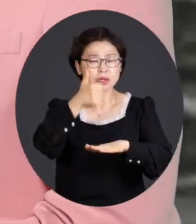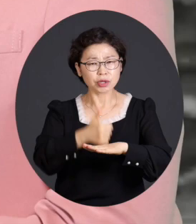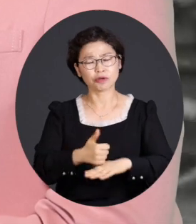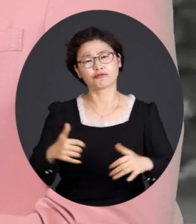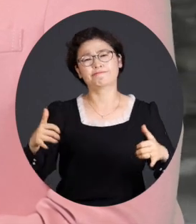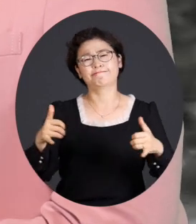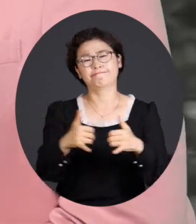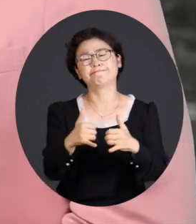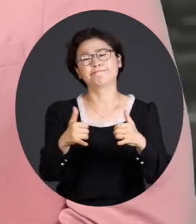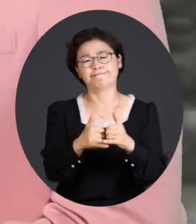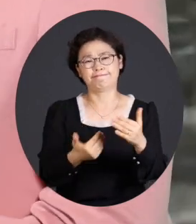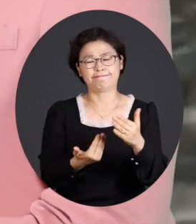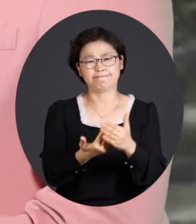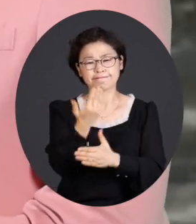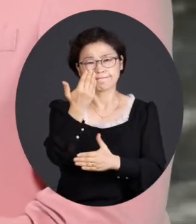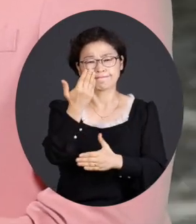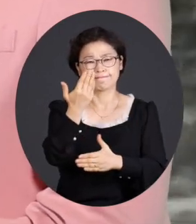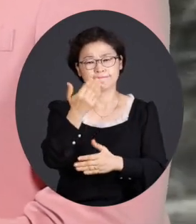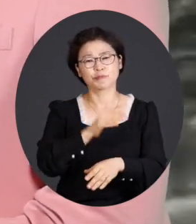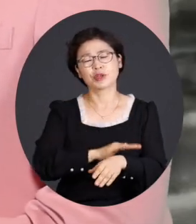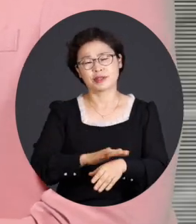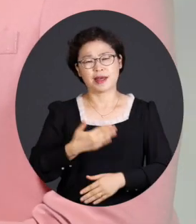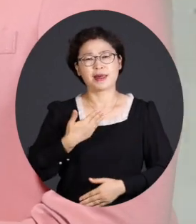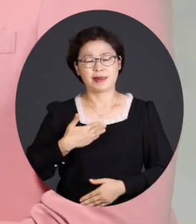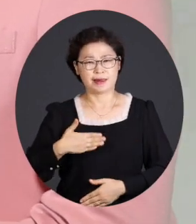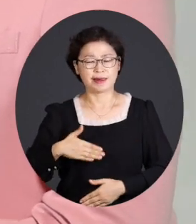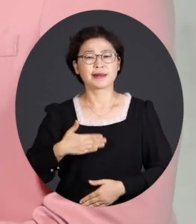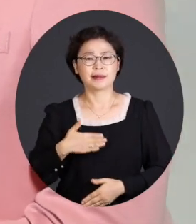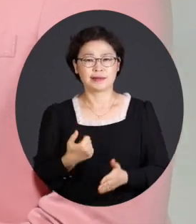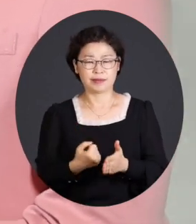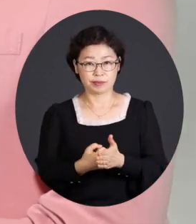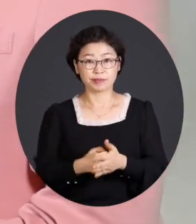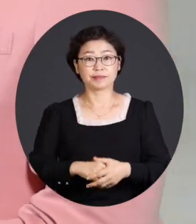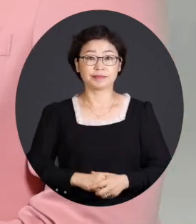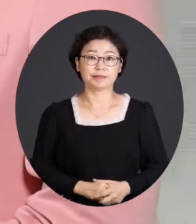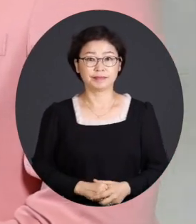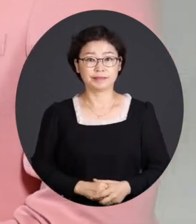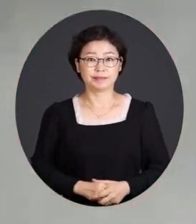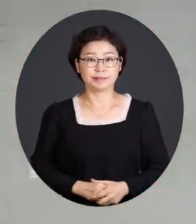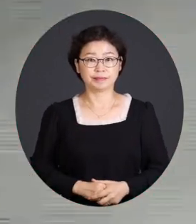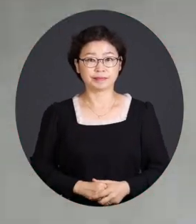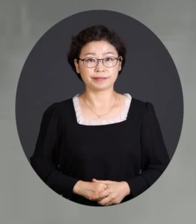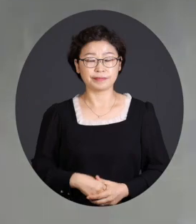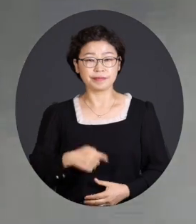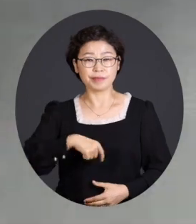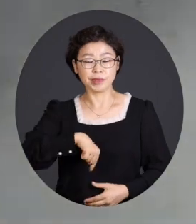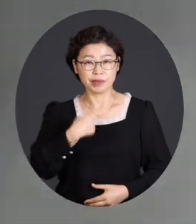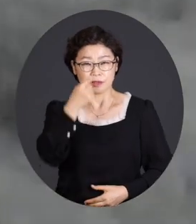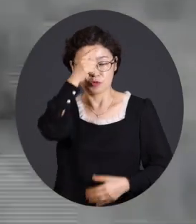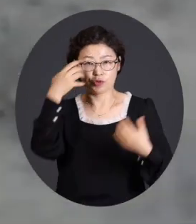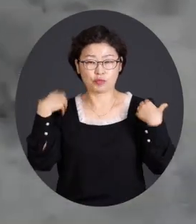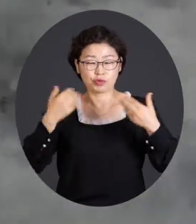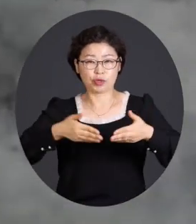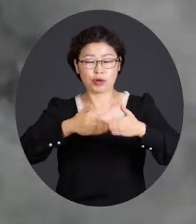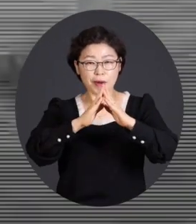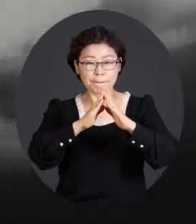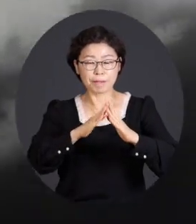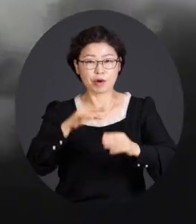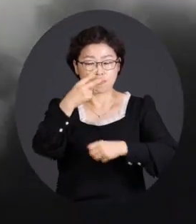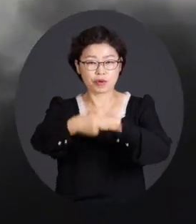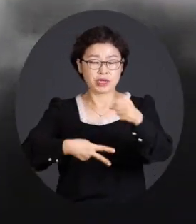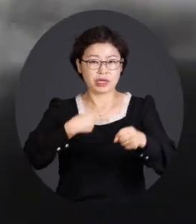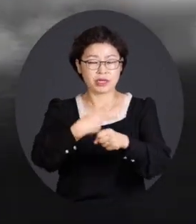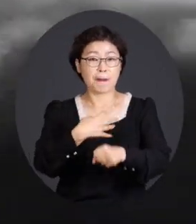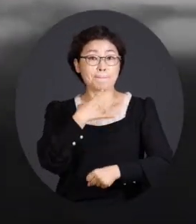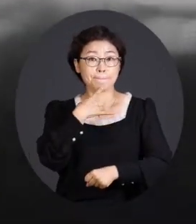결국 전쟁을 불러온다는 것을 잘 알고 있었기 때문입니다. 단독 정부를 수립하고